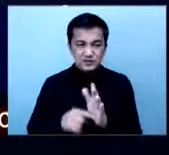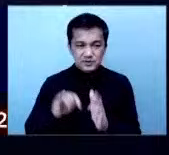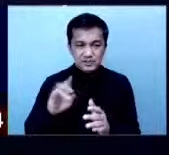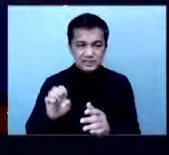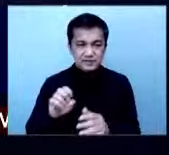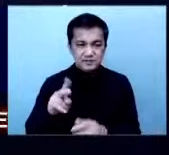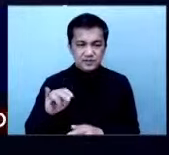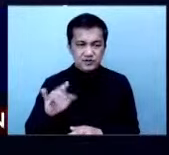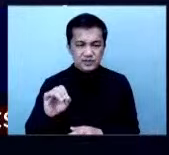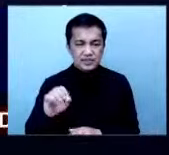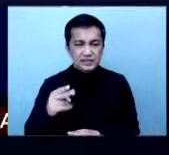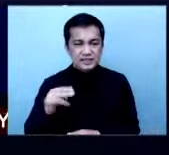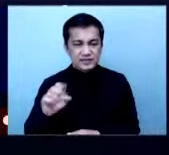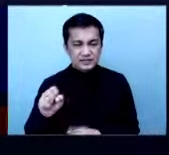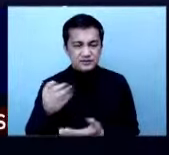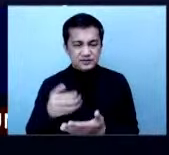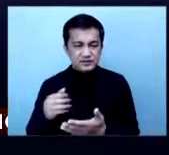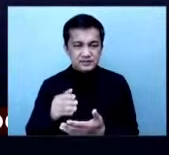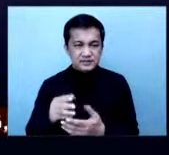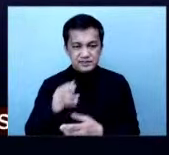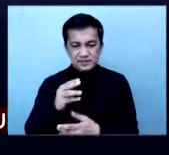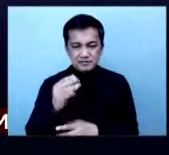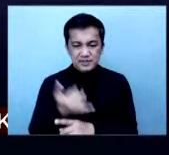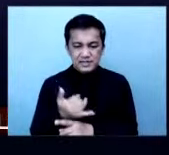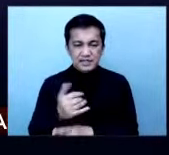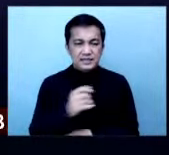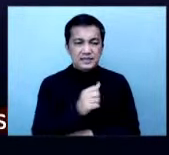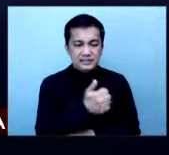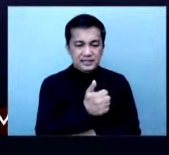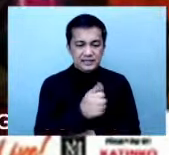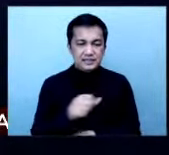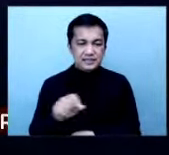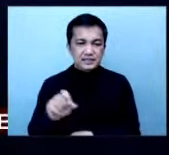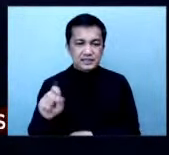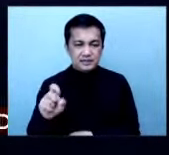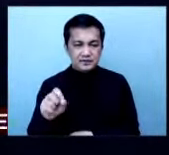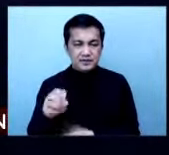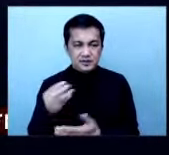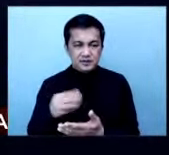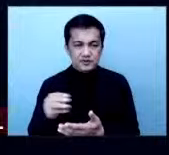hits concert this May 10 and 11 sa the music